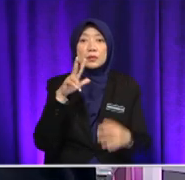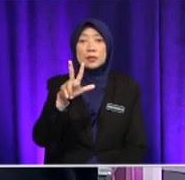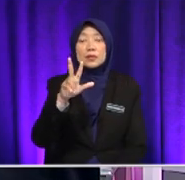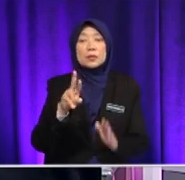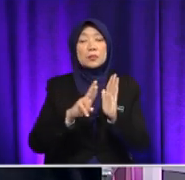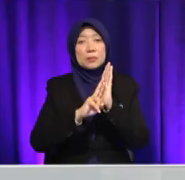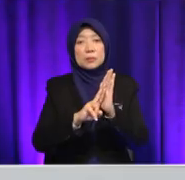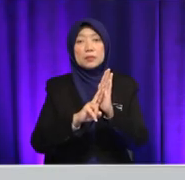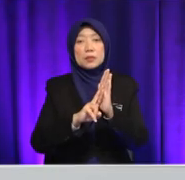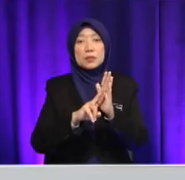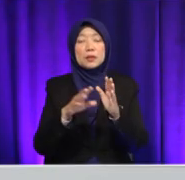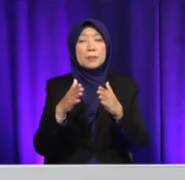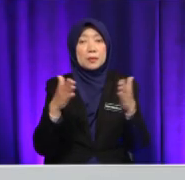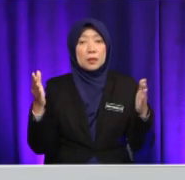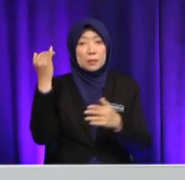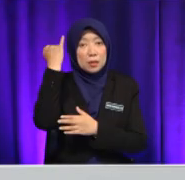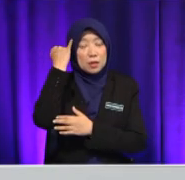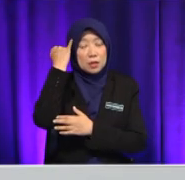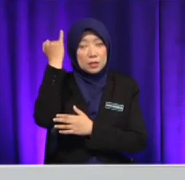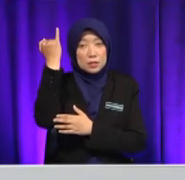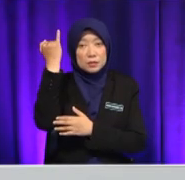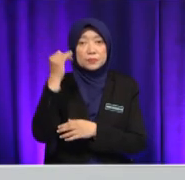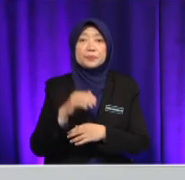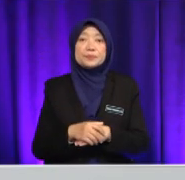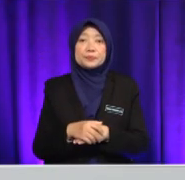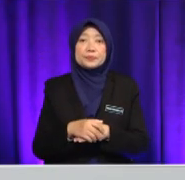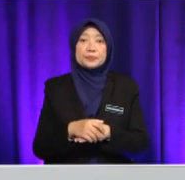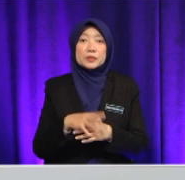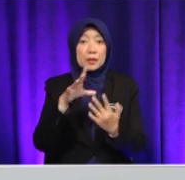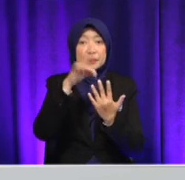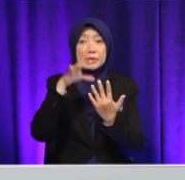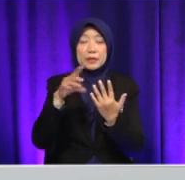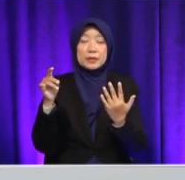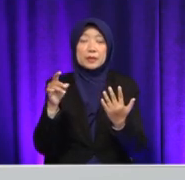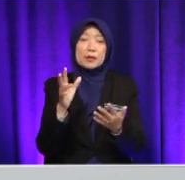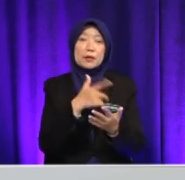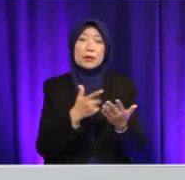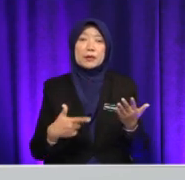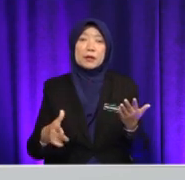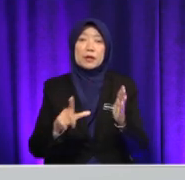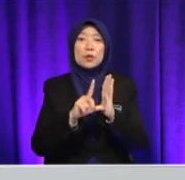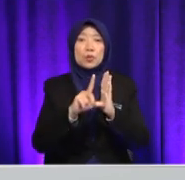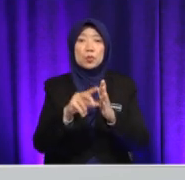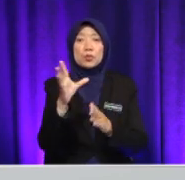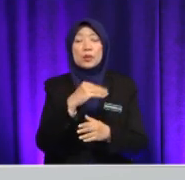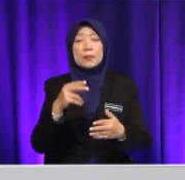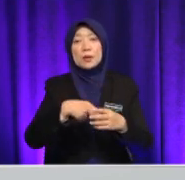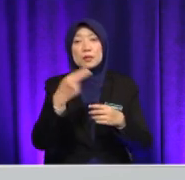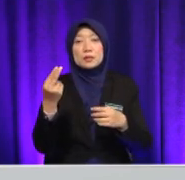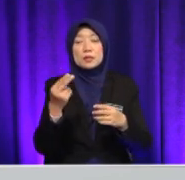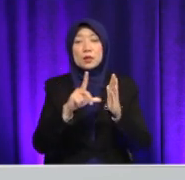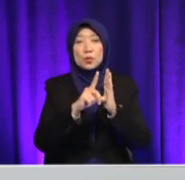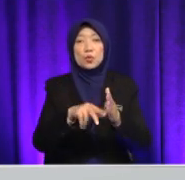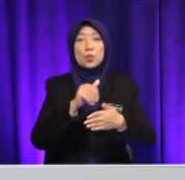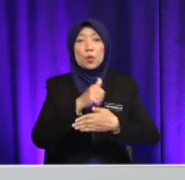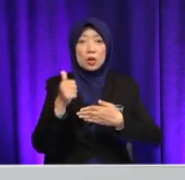perkembangan audio kemudian memilih latar logo dan juga menghasilkan logo Ahe Oke dalam logo